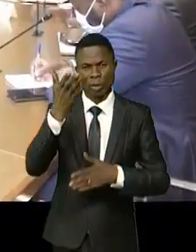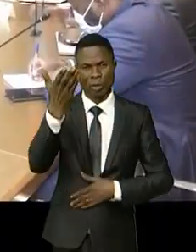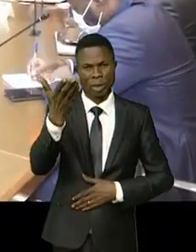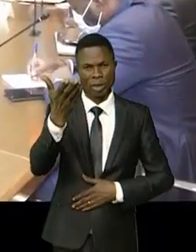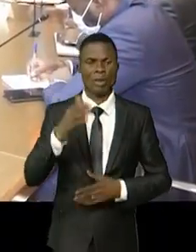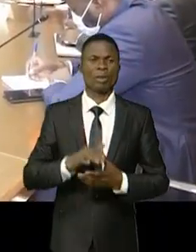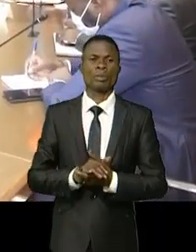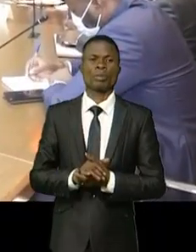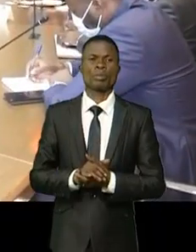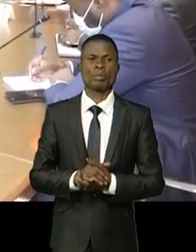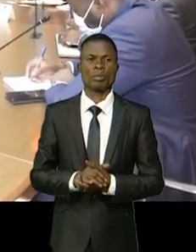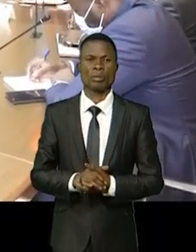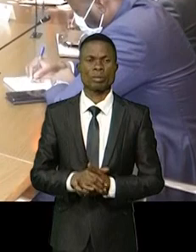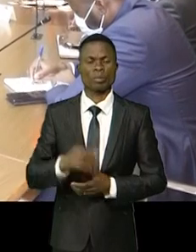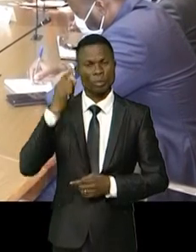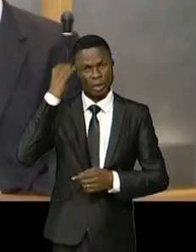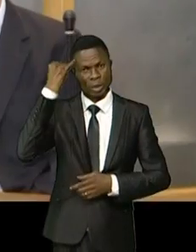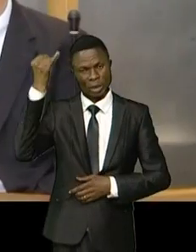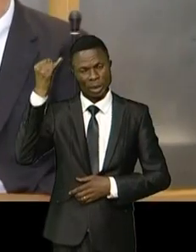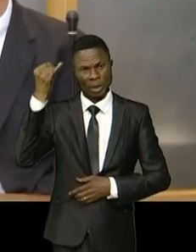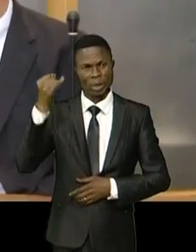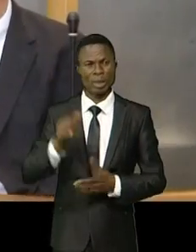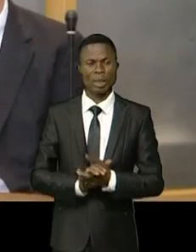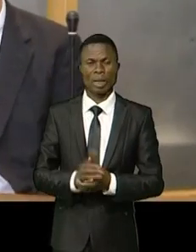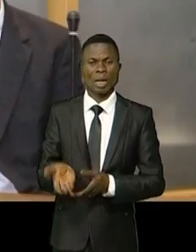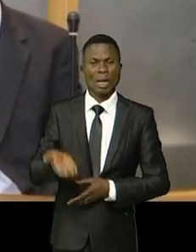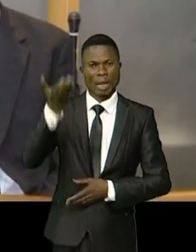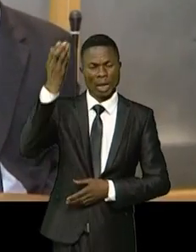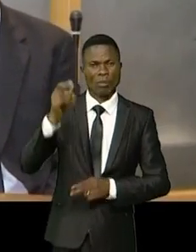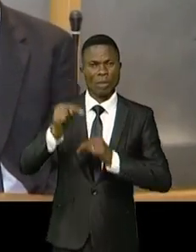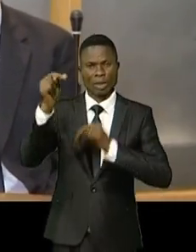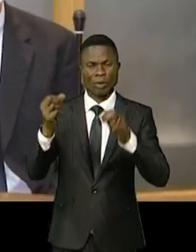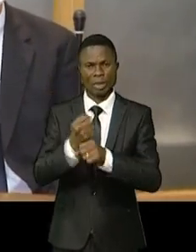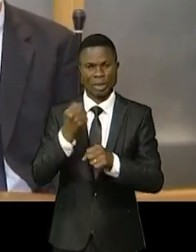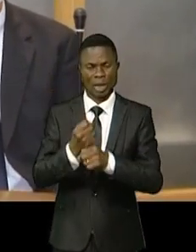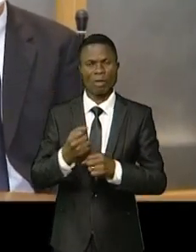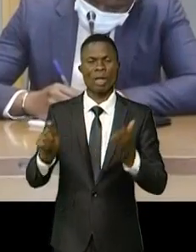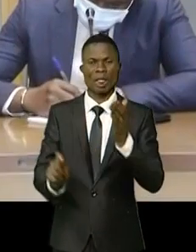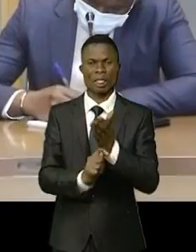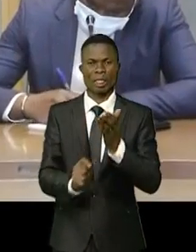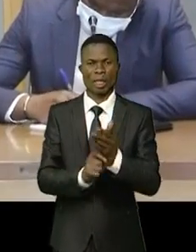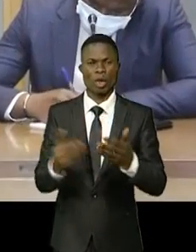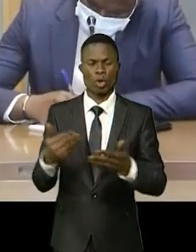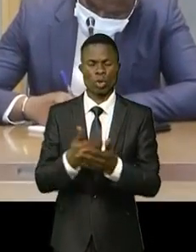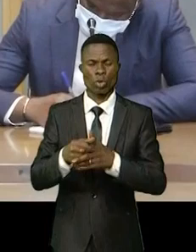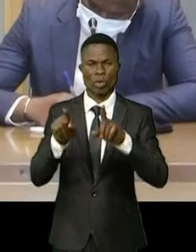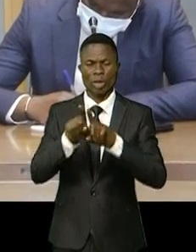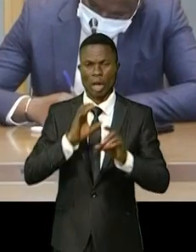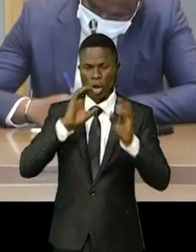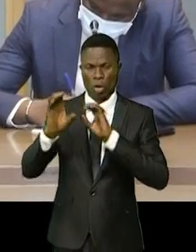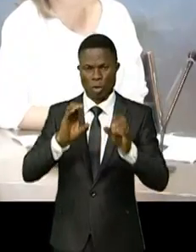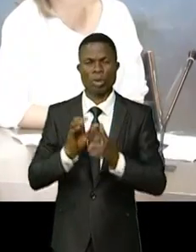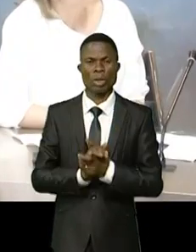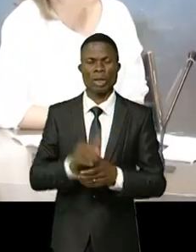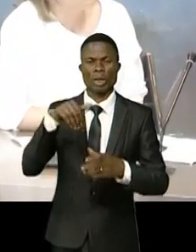détails. C'est dans les soucis de relever toujours les niveaux du secteur des nouvelles technologies de l'information et de la communication NTIC